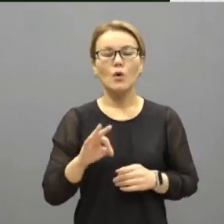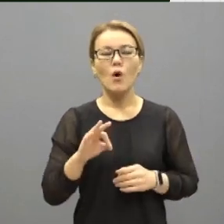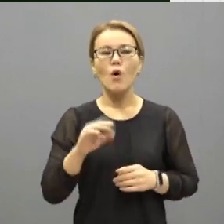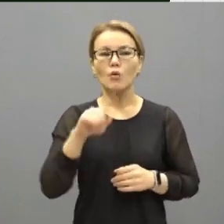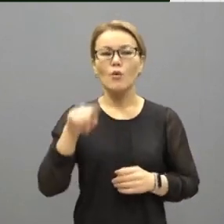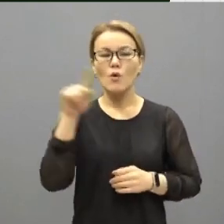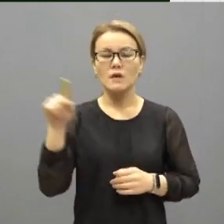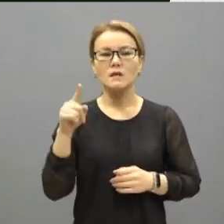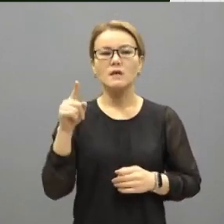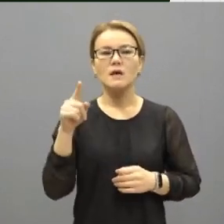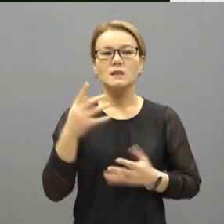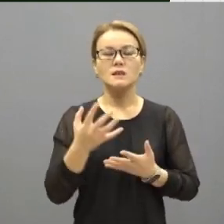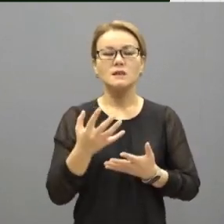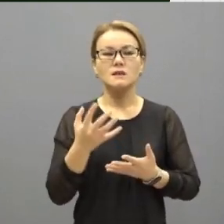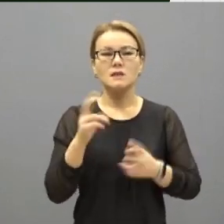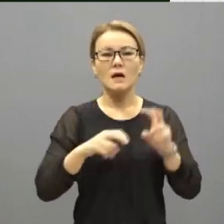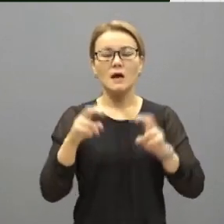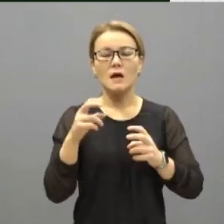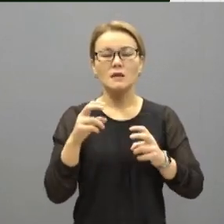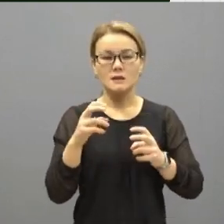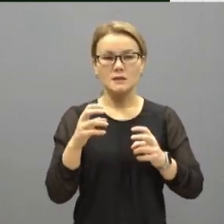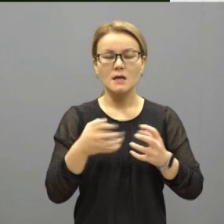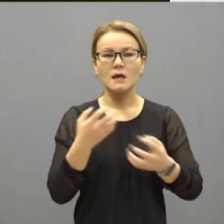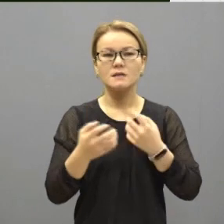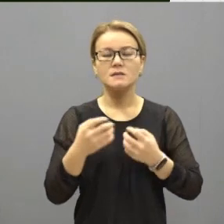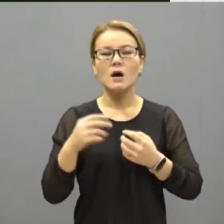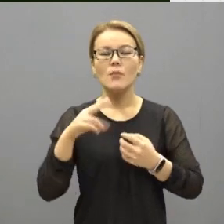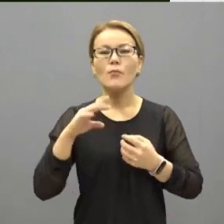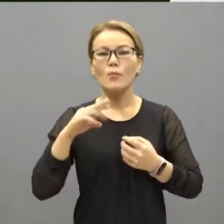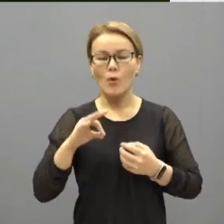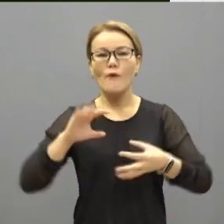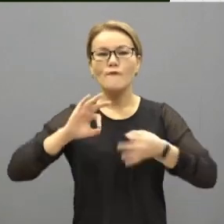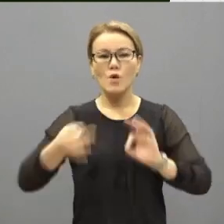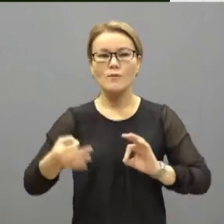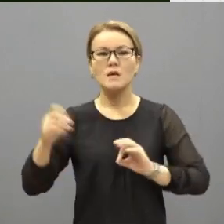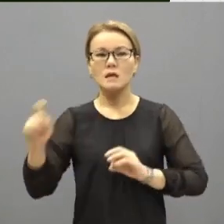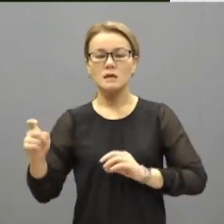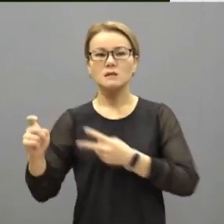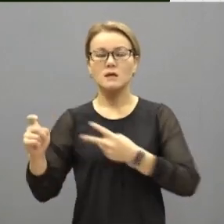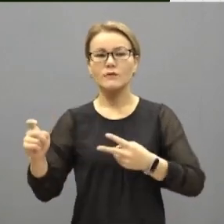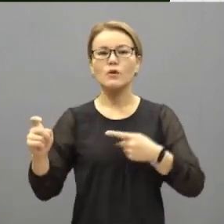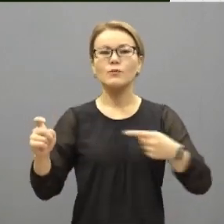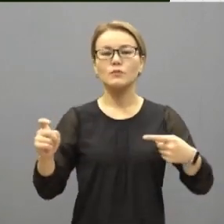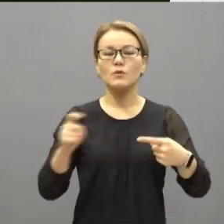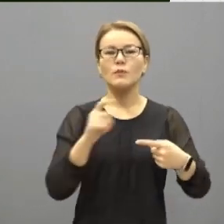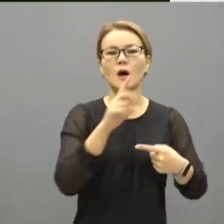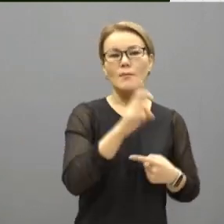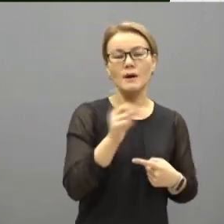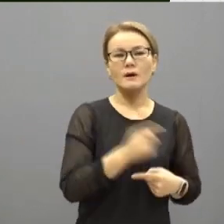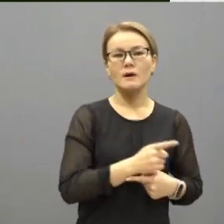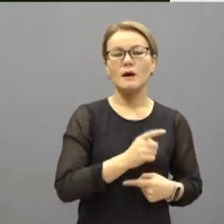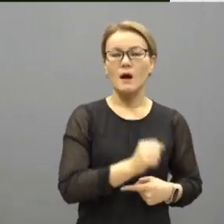данного уравнения будет находиться по формуле минус дробь, где в числителе b, а в знаменателе